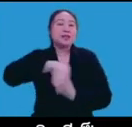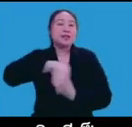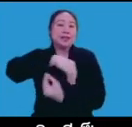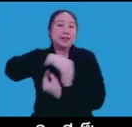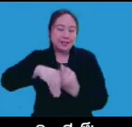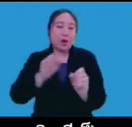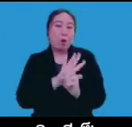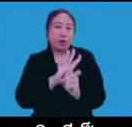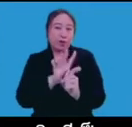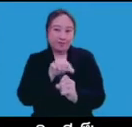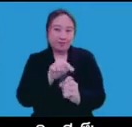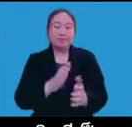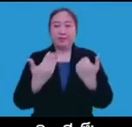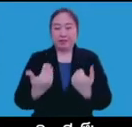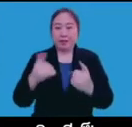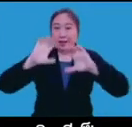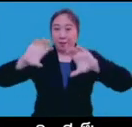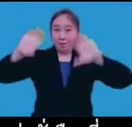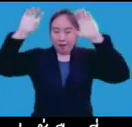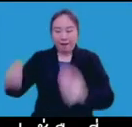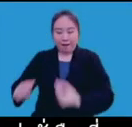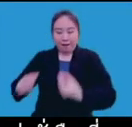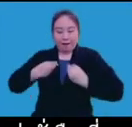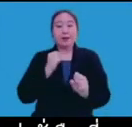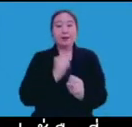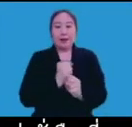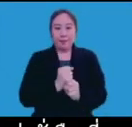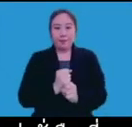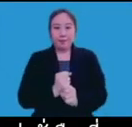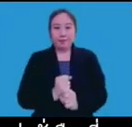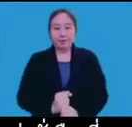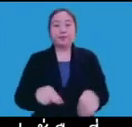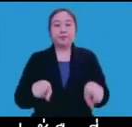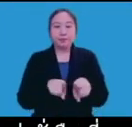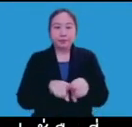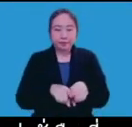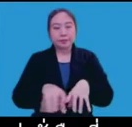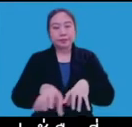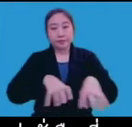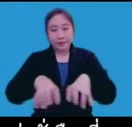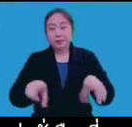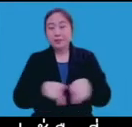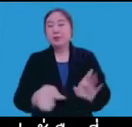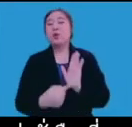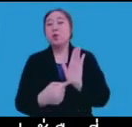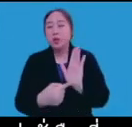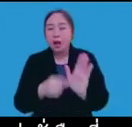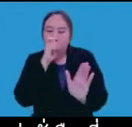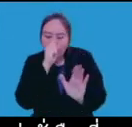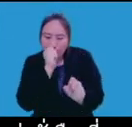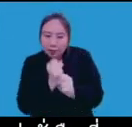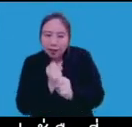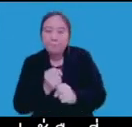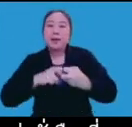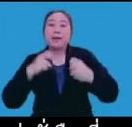จตามโควิดนะคะซึ่งทางรัฐบาลมอบหมายให้เราทำก็จะเป็นแฟลกชิพโมเดลอีกตัวหนึ่งที่จะช่วยในเรื่องของ